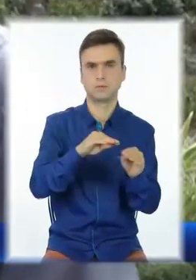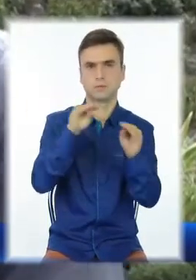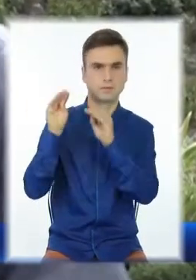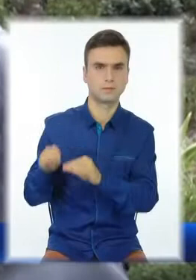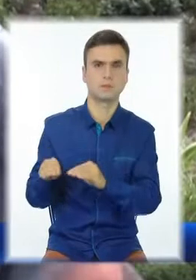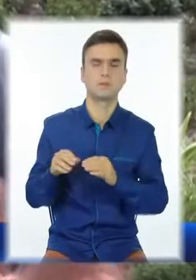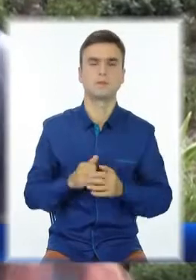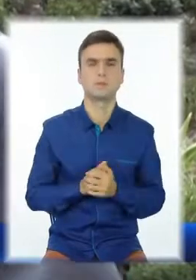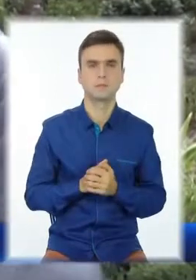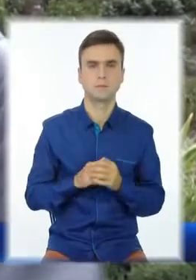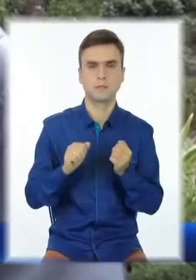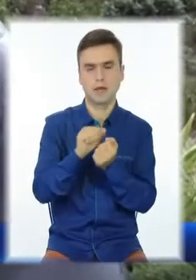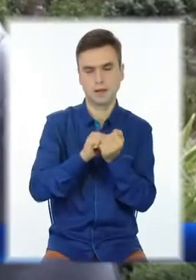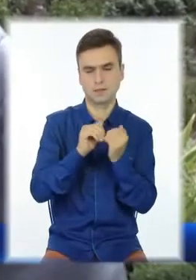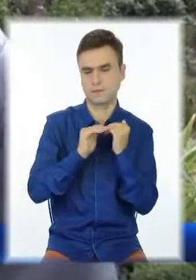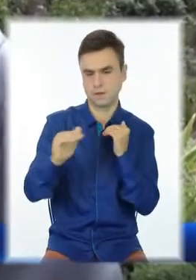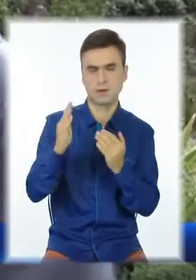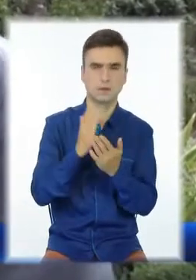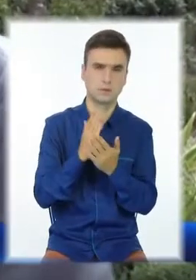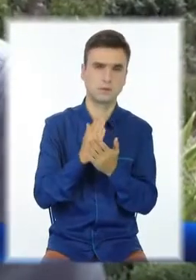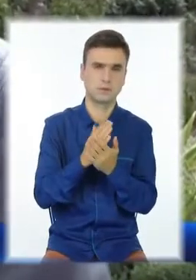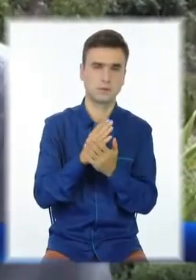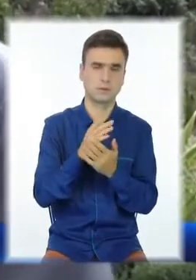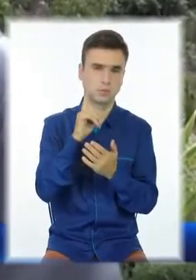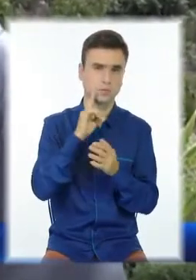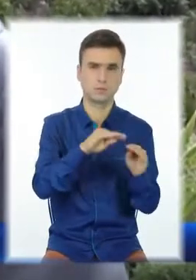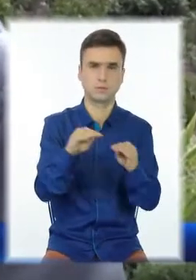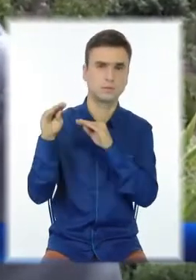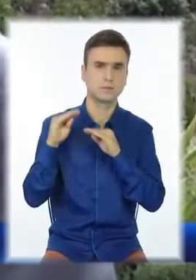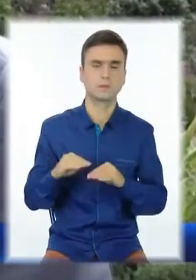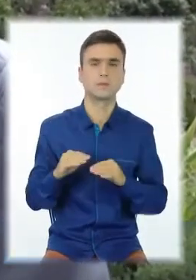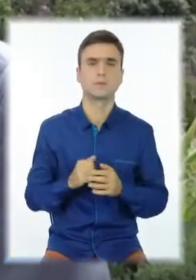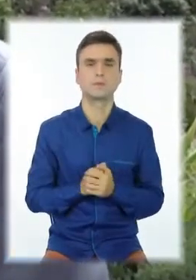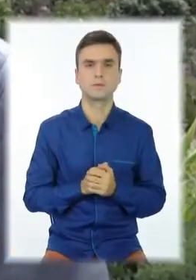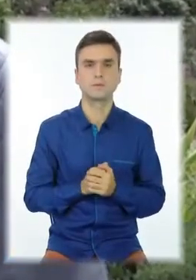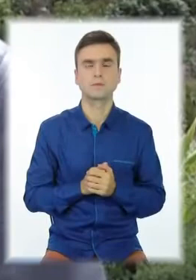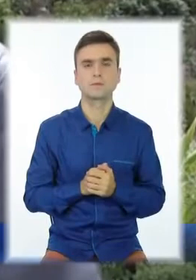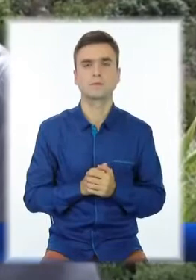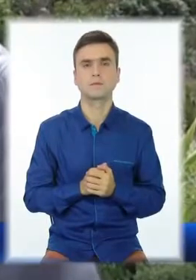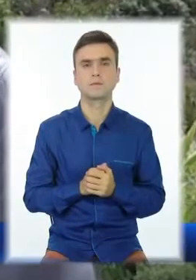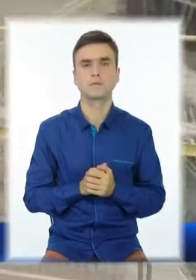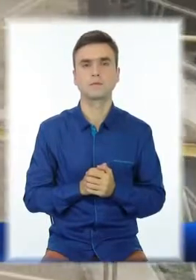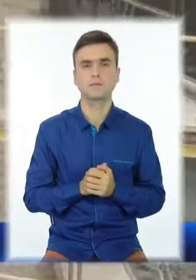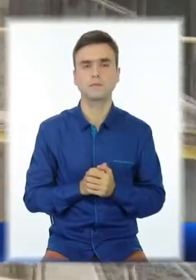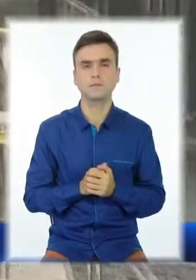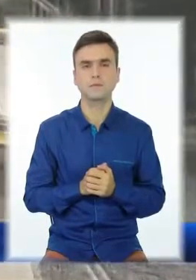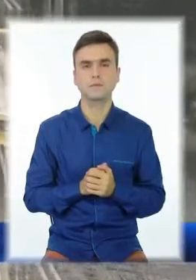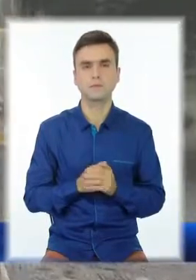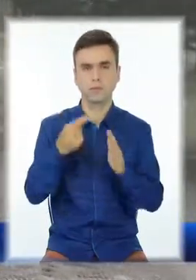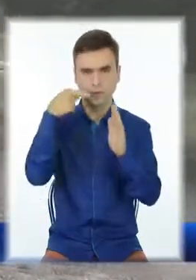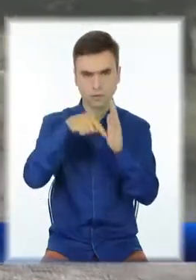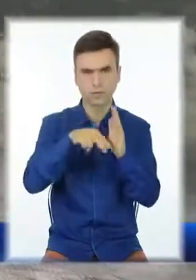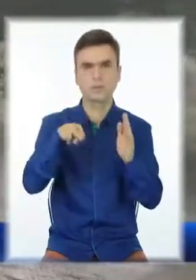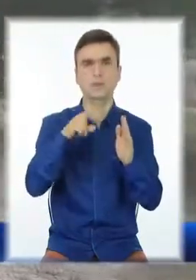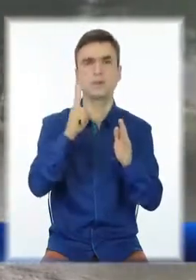Палацу культури, там є заасфальтований майданчик, і скоріш за все, будемо переносити туди. Ремонт у